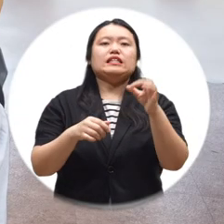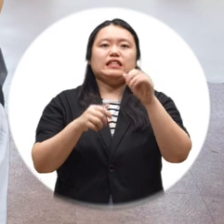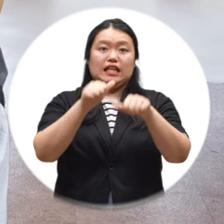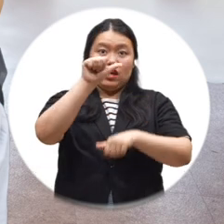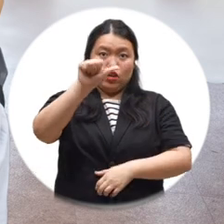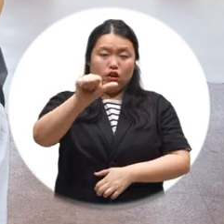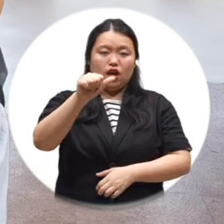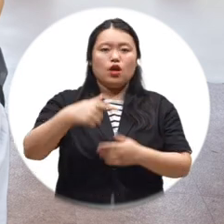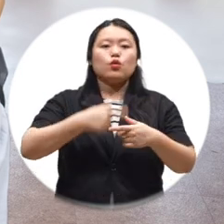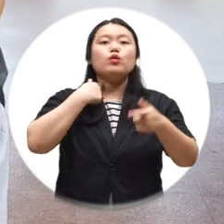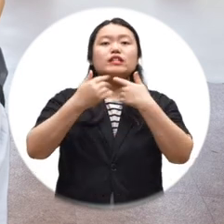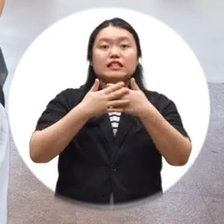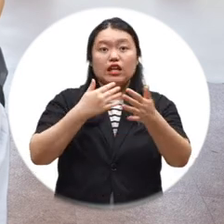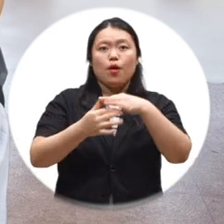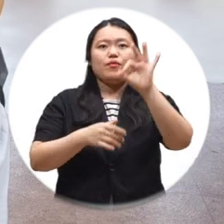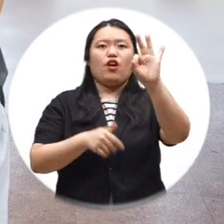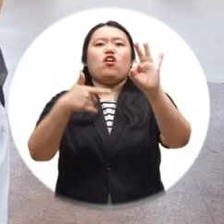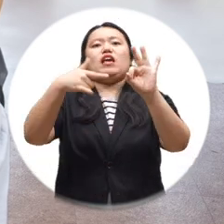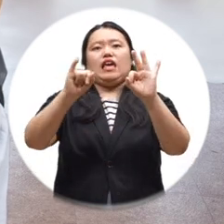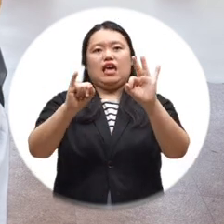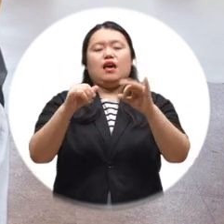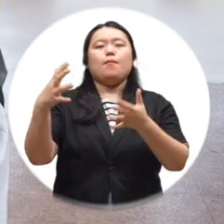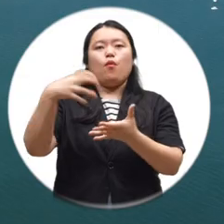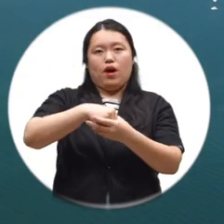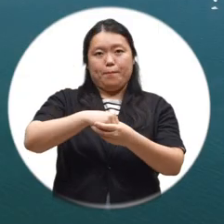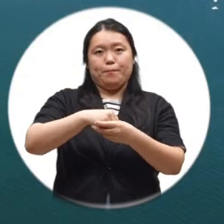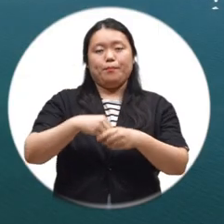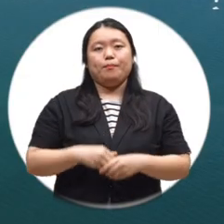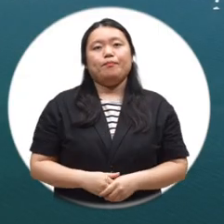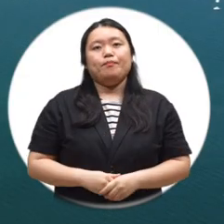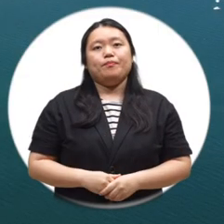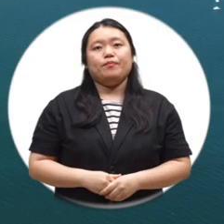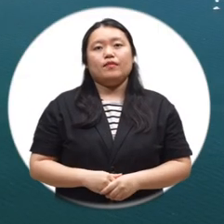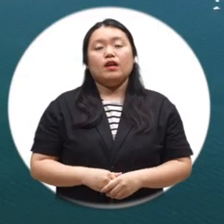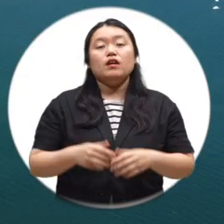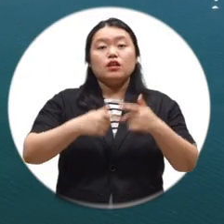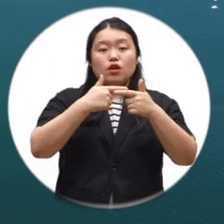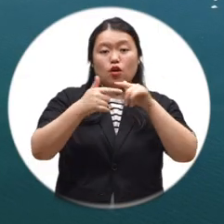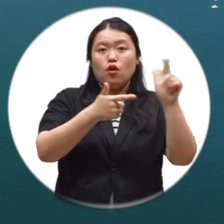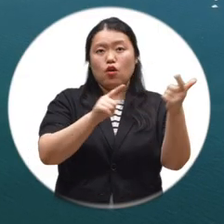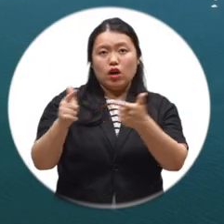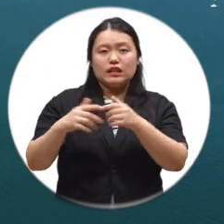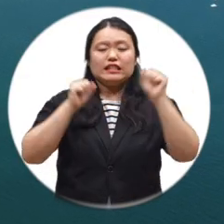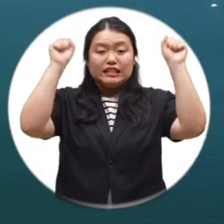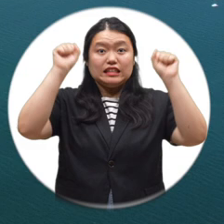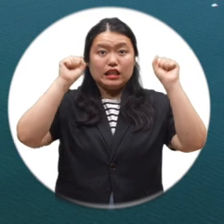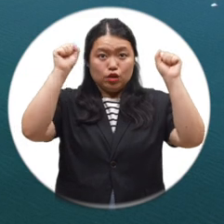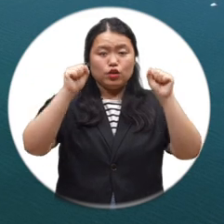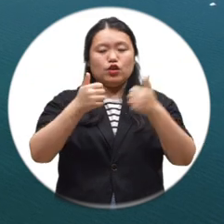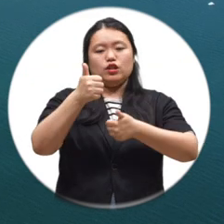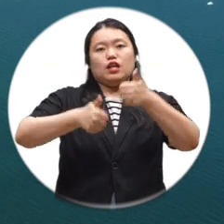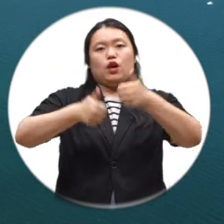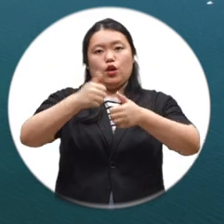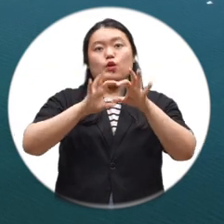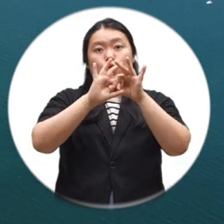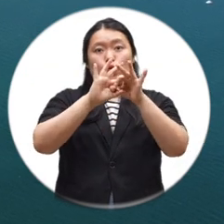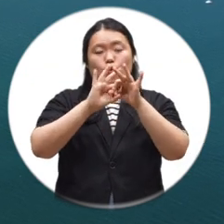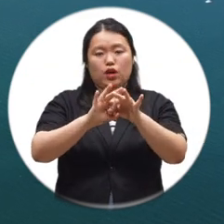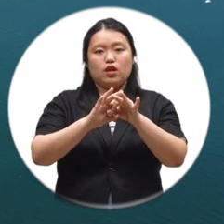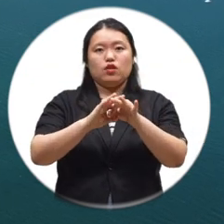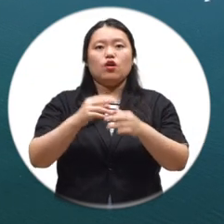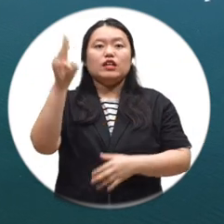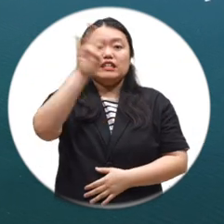이외 10개 체험 종목으로 진행될 예정입니다. 전국 해양 스포츠 재전을 통해 시흥시가 대한민국 해양 레저